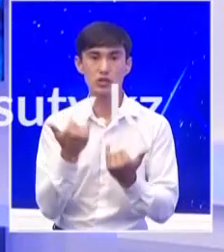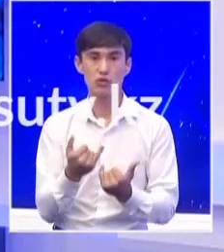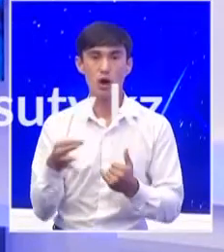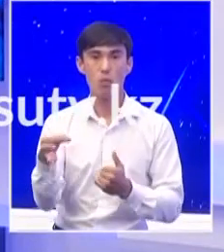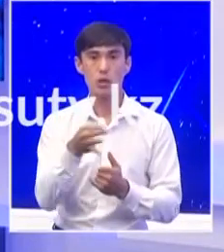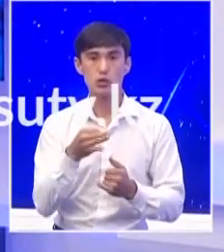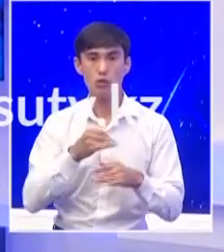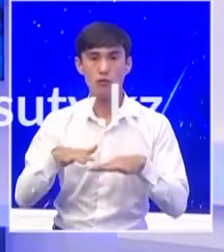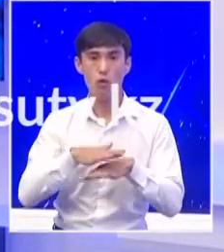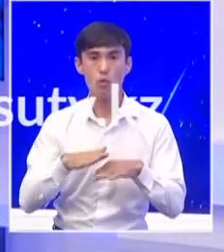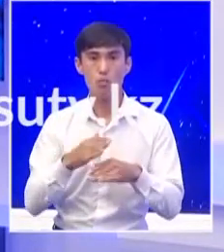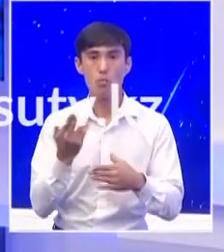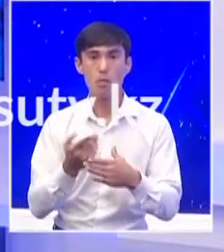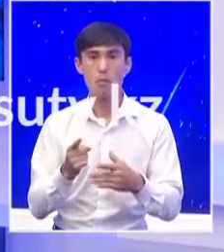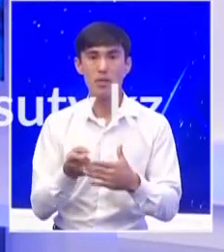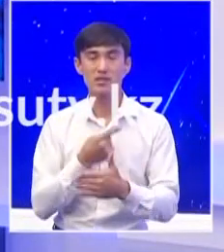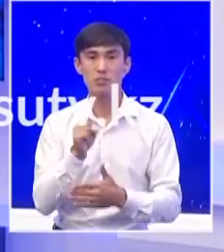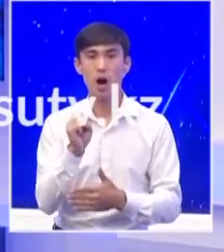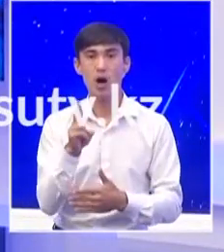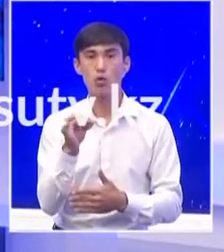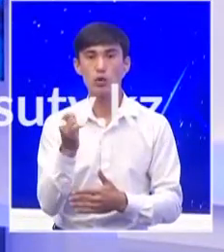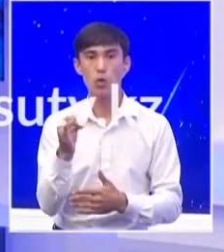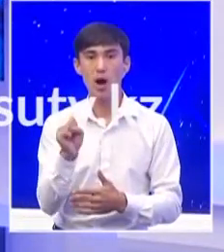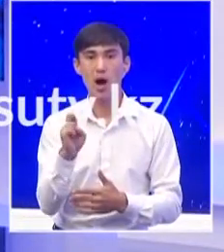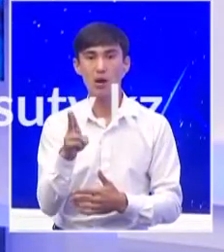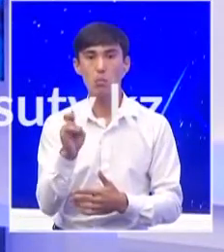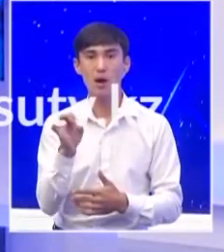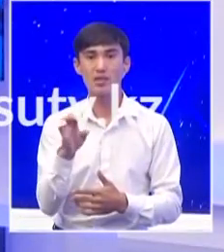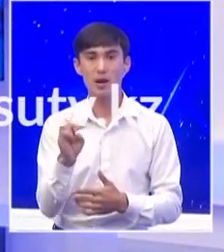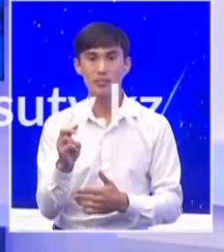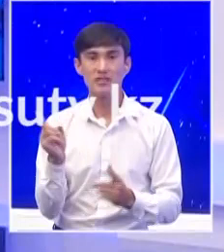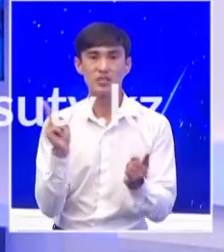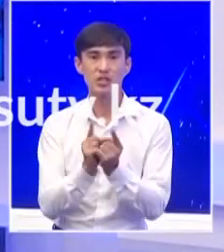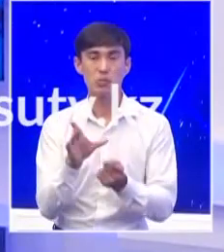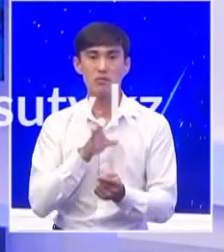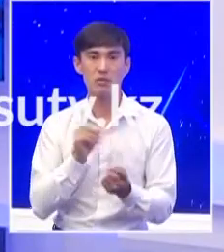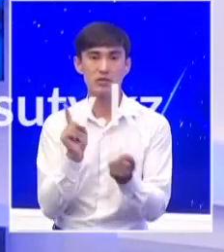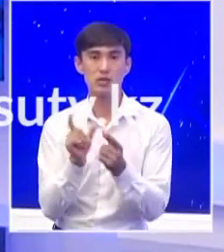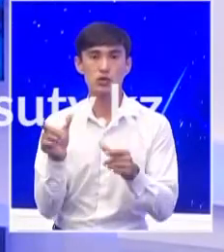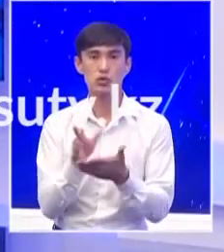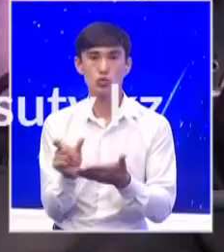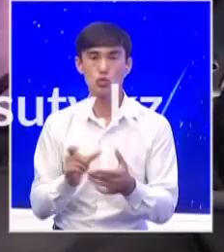областном форуме под названием «Ак Отауга, Ак Бата». На встрече побывала и наша съемочная группа.